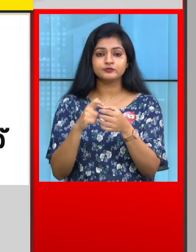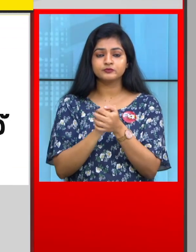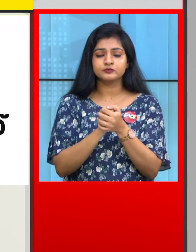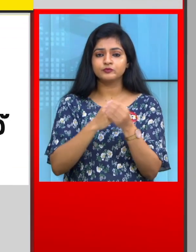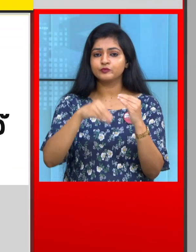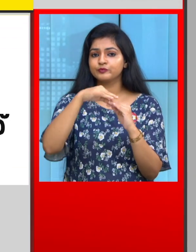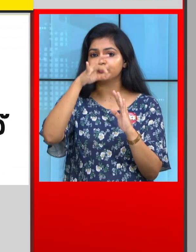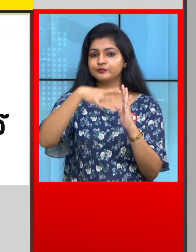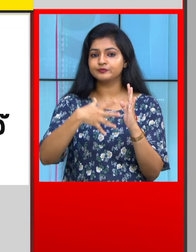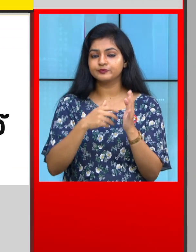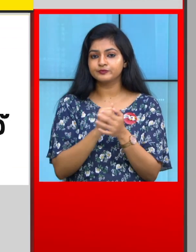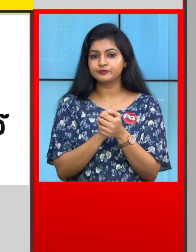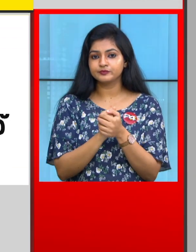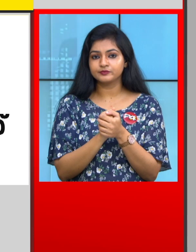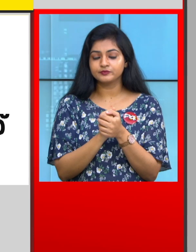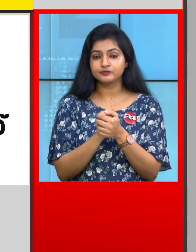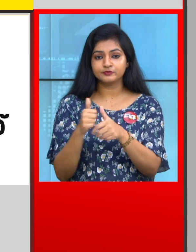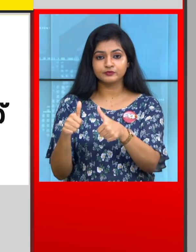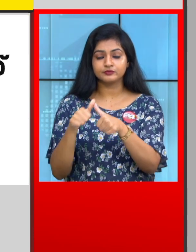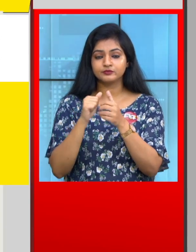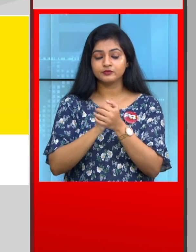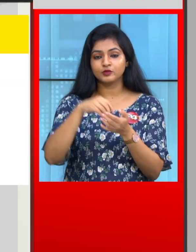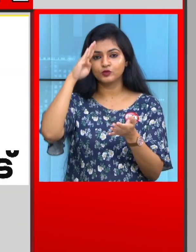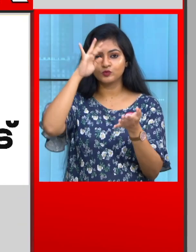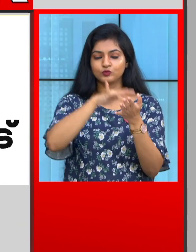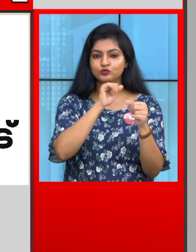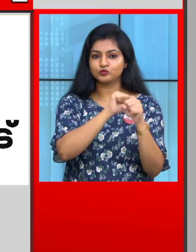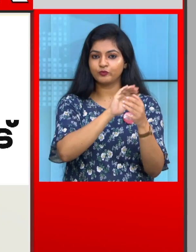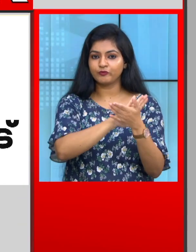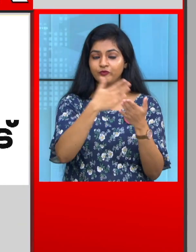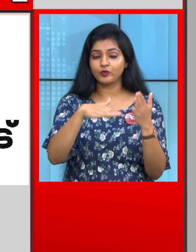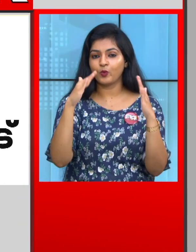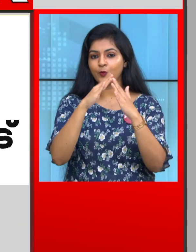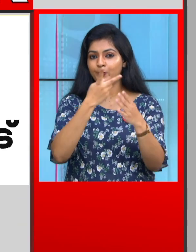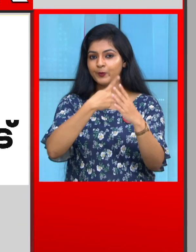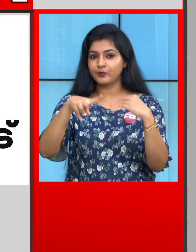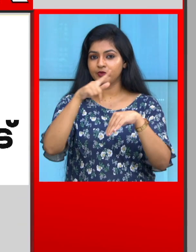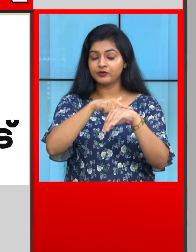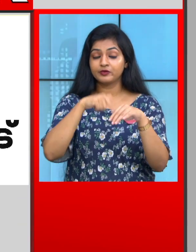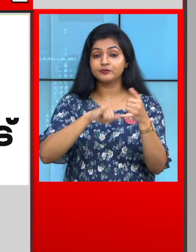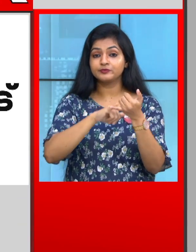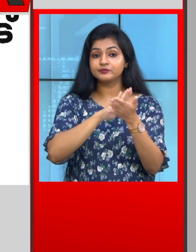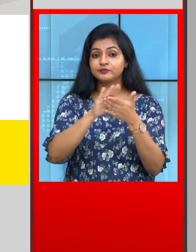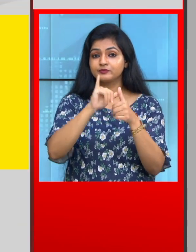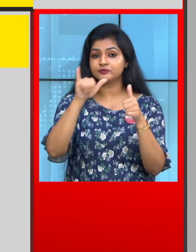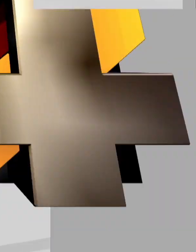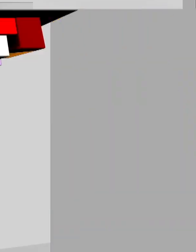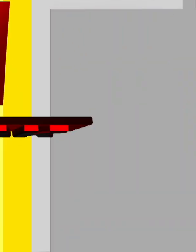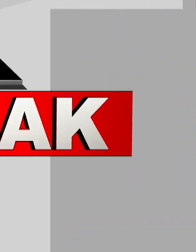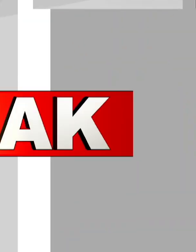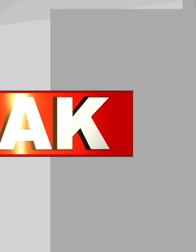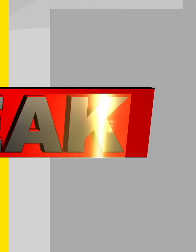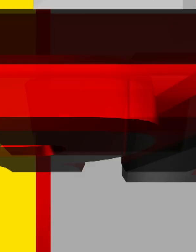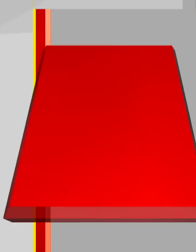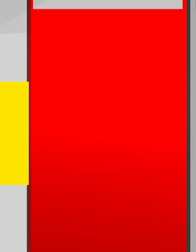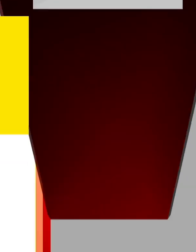വിവരങ്ങൾ? തൃശൂരിലെ ജോലി സ്ഥലത്ത് നിന്ന് വീട്ടിലേക്ക് വരുന്നതിനിടയിലാണ് ഷാജഹാന് ഗുരുതരമായ പരിക്കേൽക്കുന്ന സാഹചര്യം